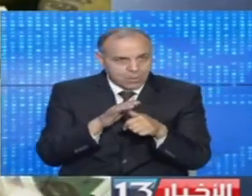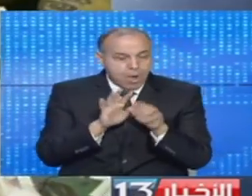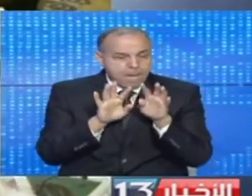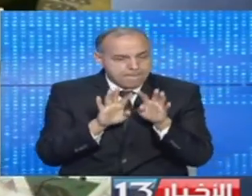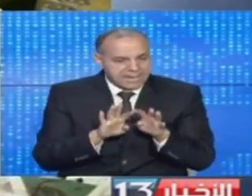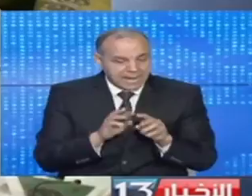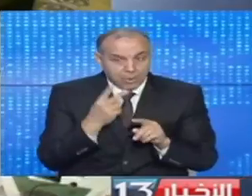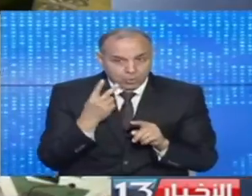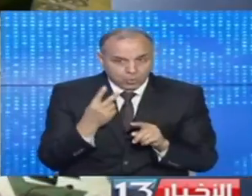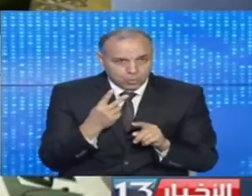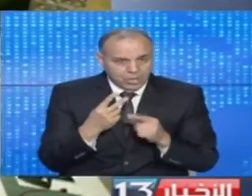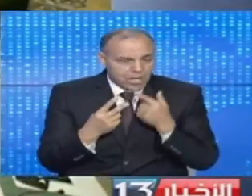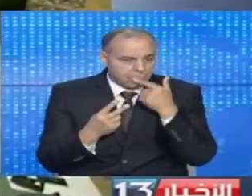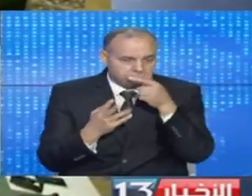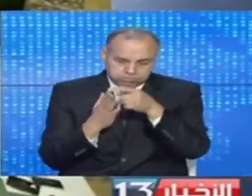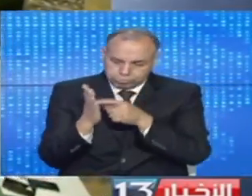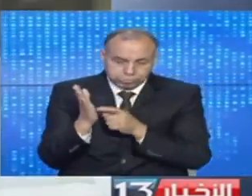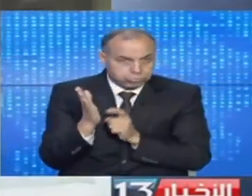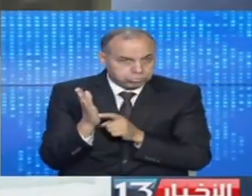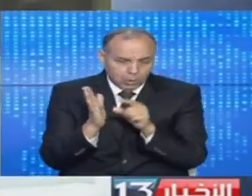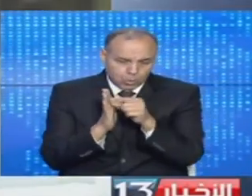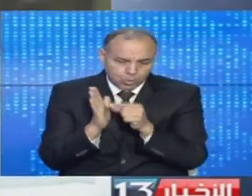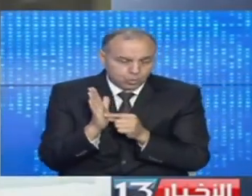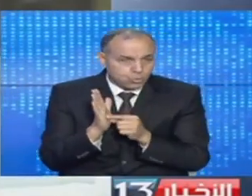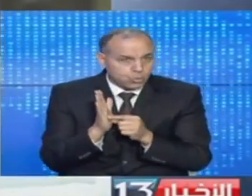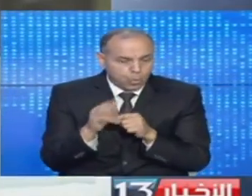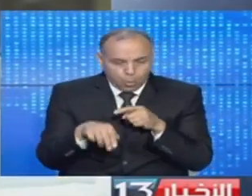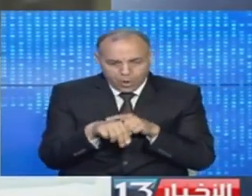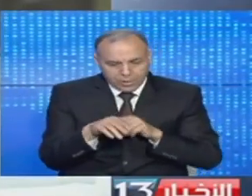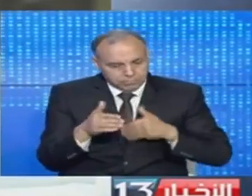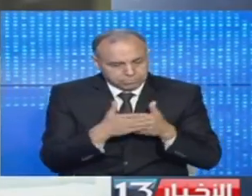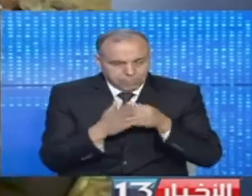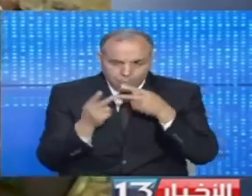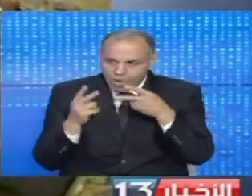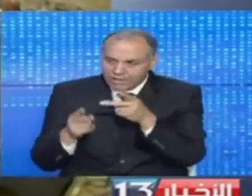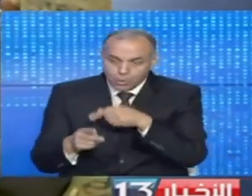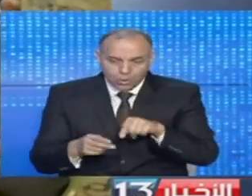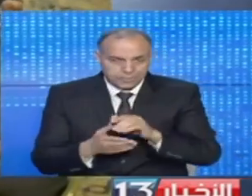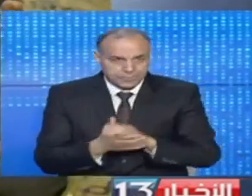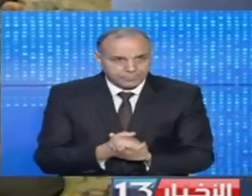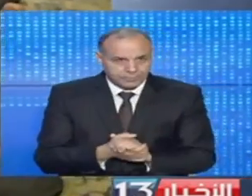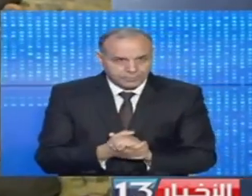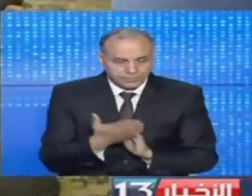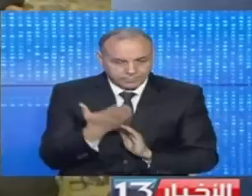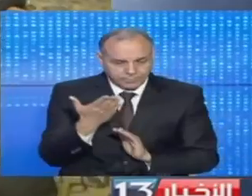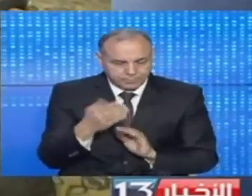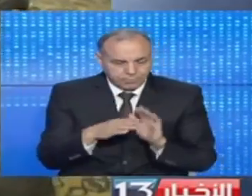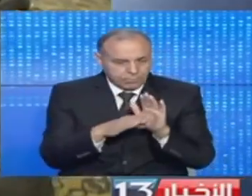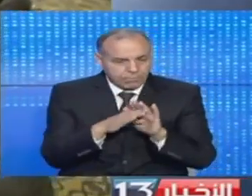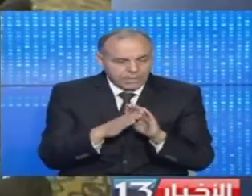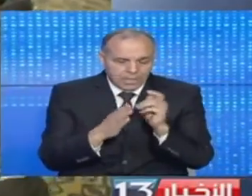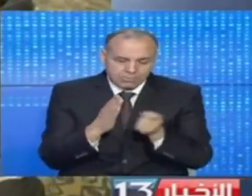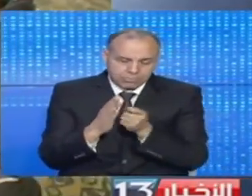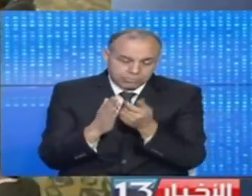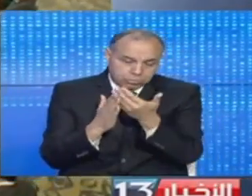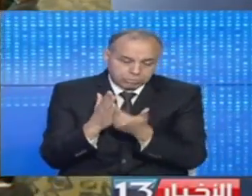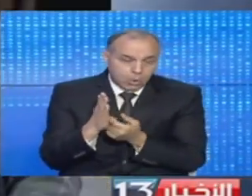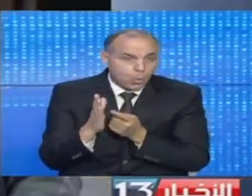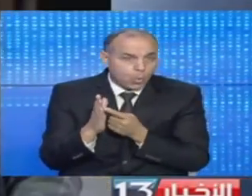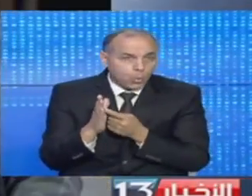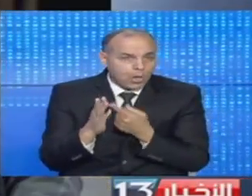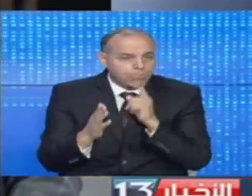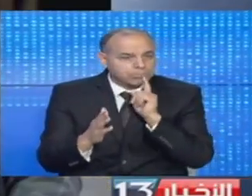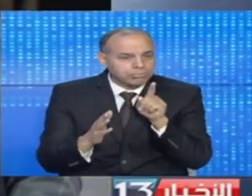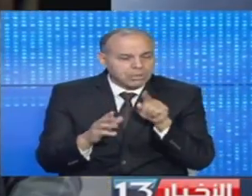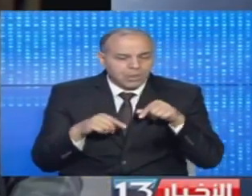وفقا للقاعده الدستوريه والا شال المتفق عليها هذا وتتضمن مسوده اولويات السلطه